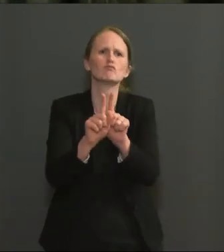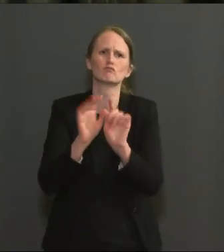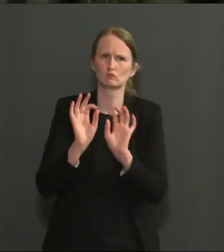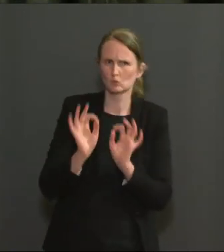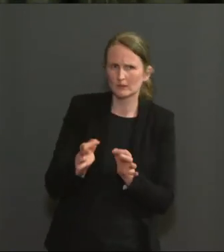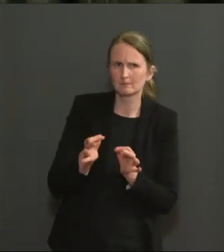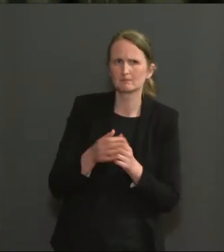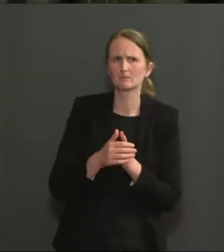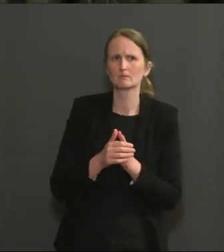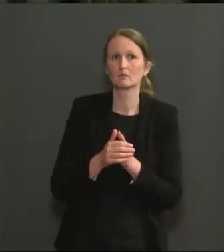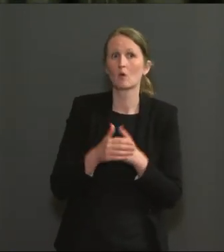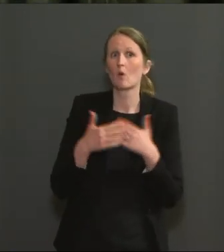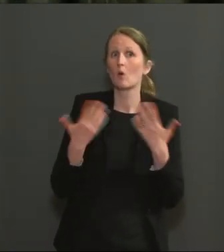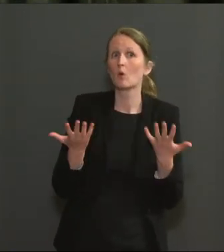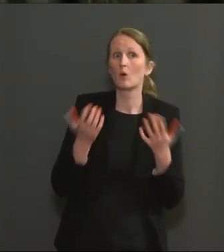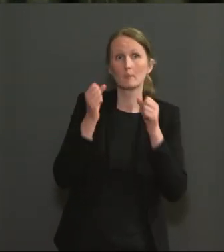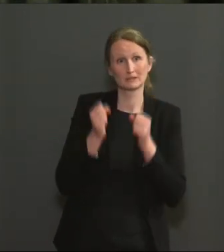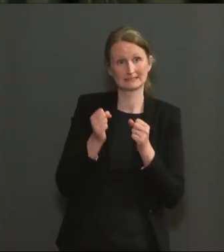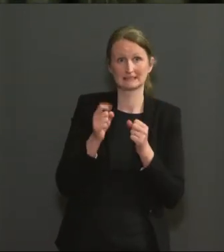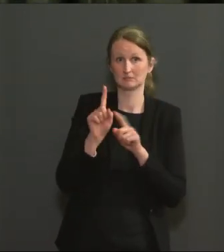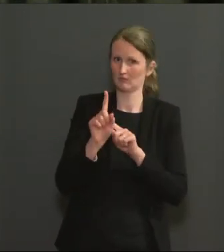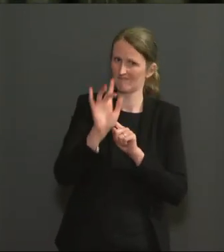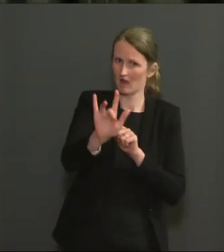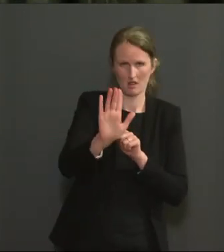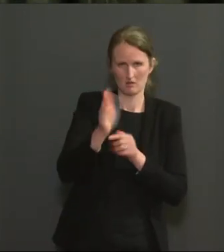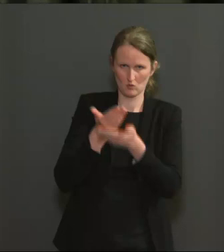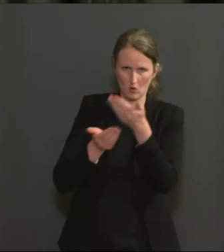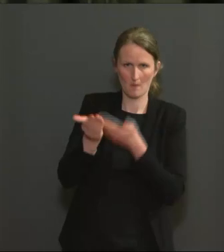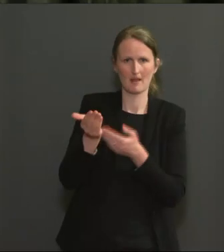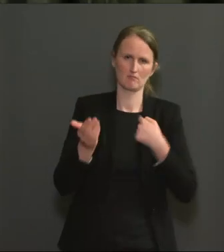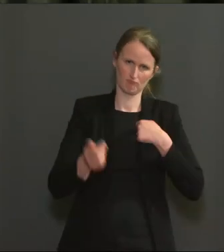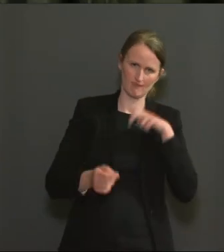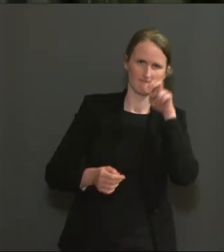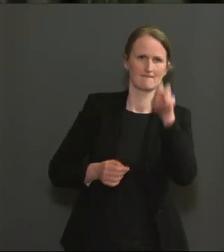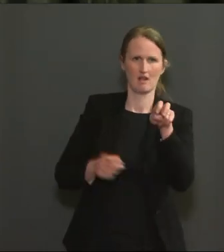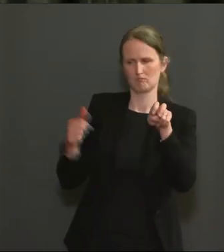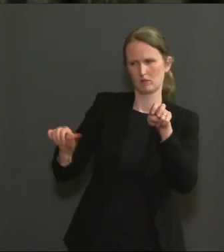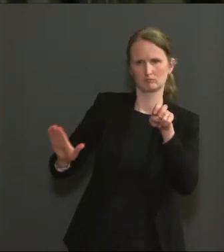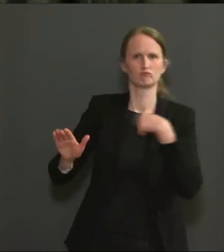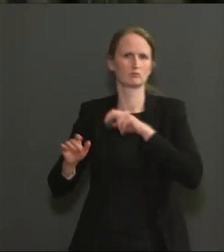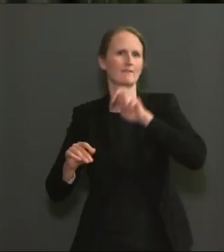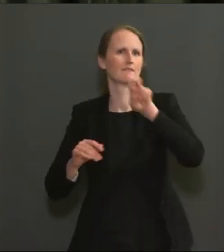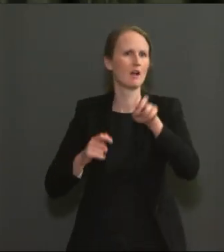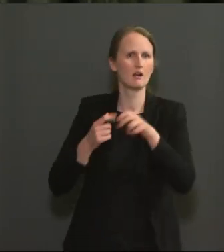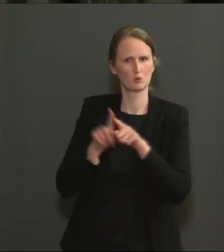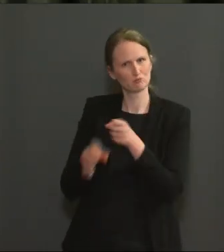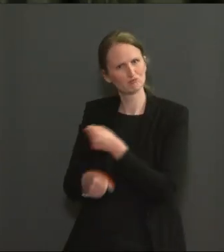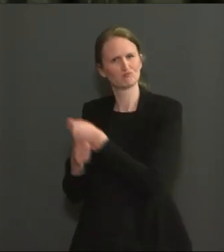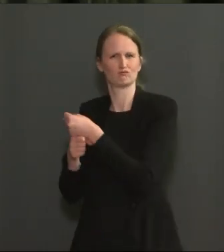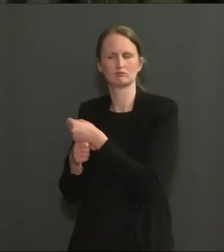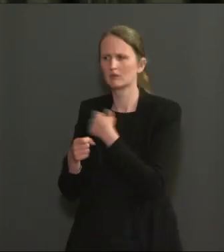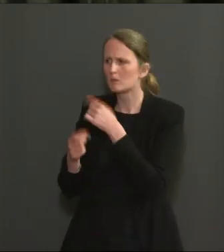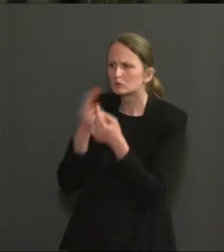remplacer et aller faire les courses pour eux ce sera un beau geste de solidarité un autre point que nous voulions